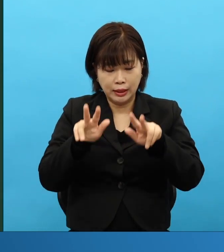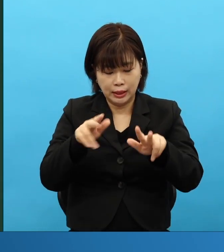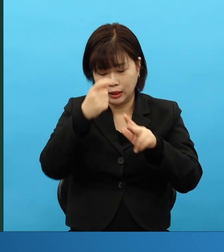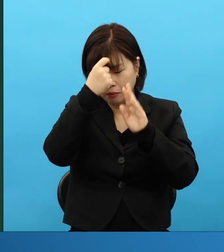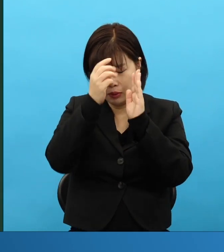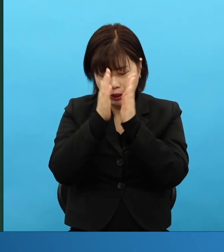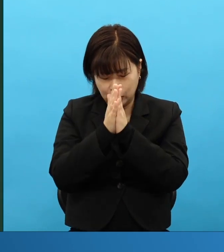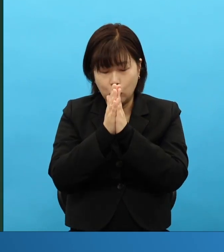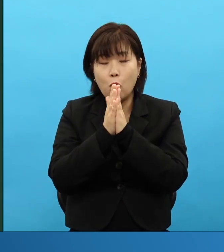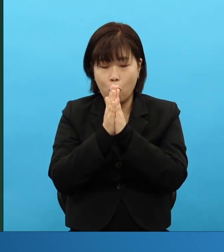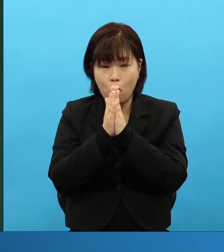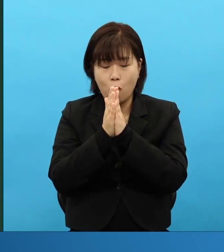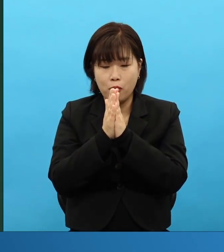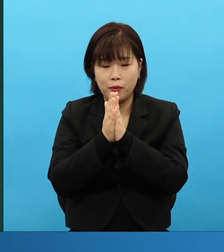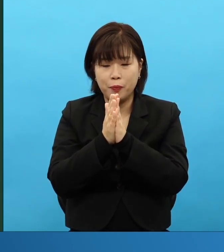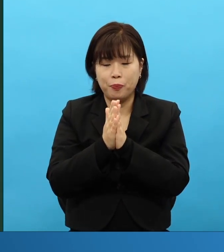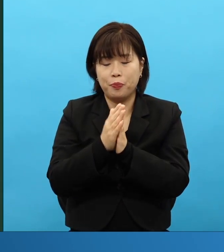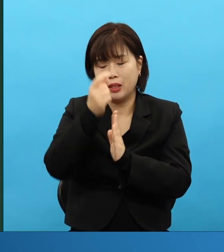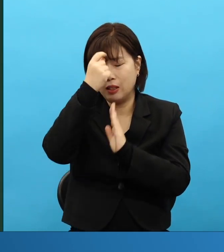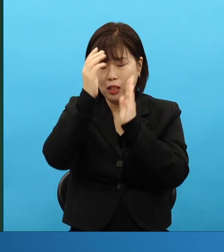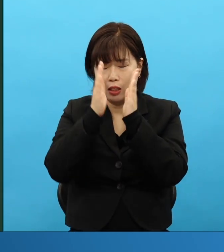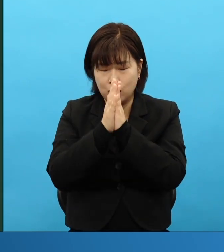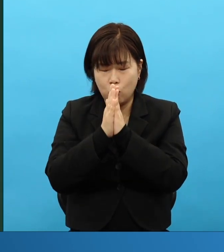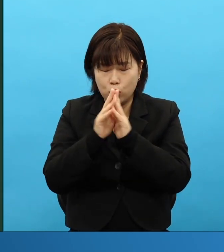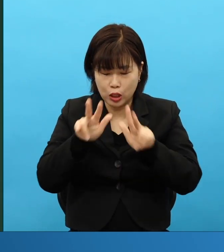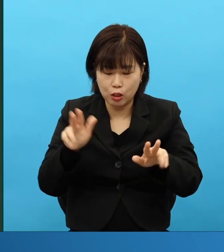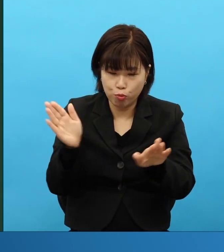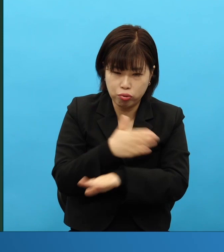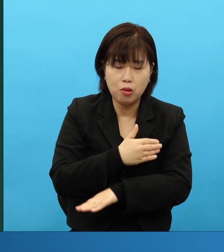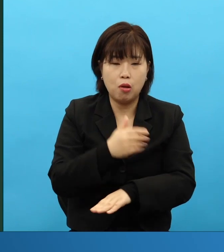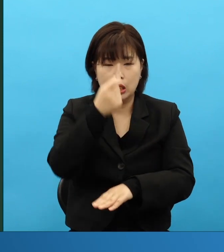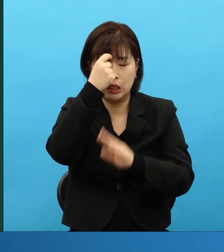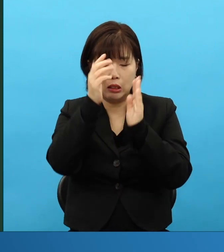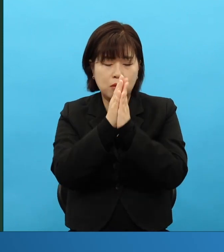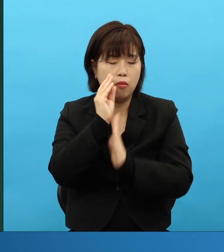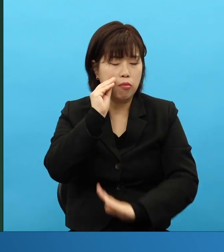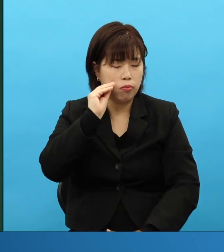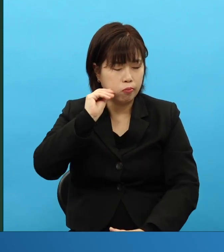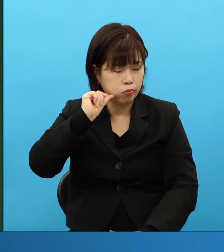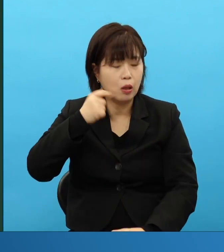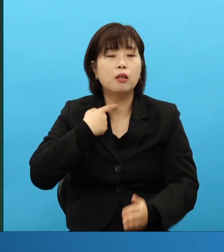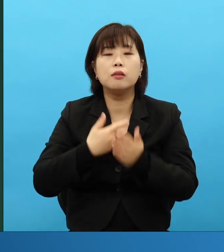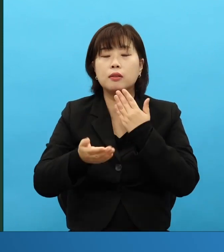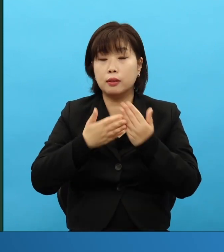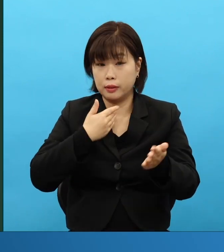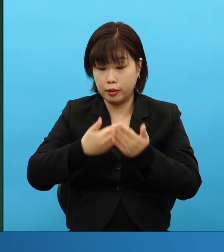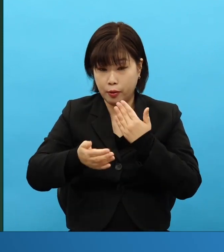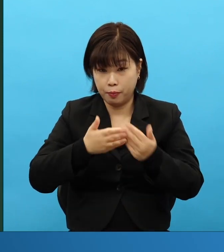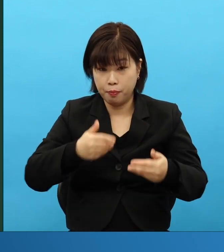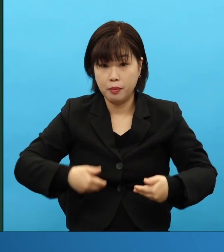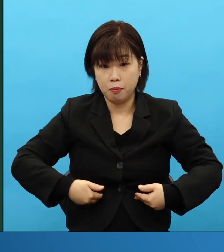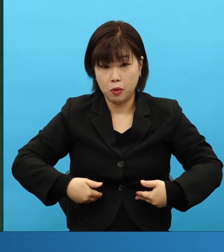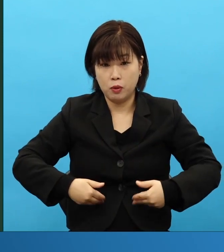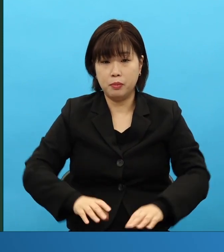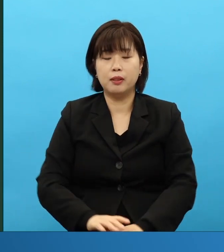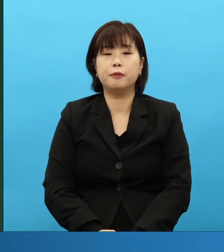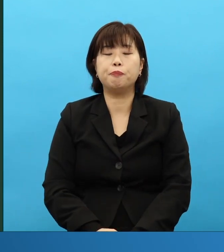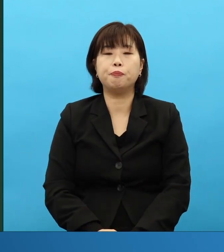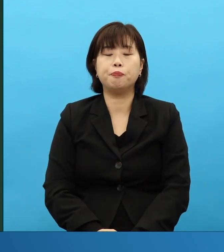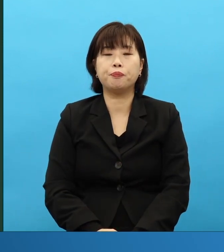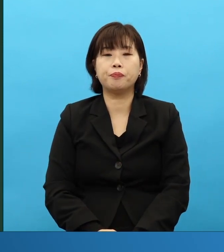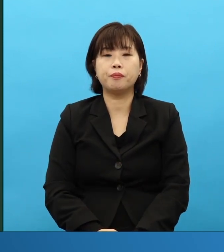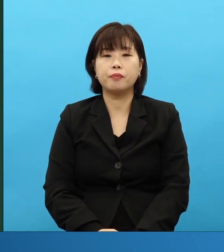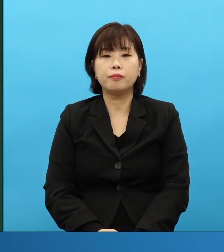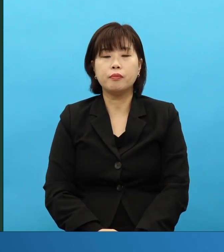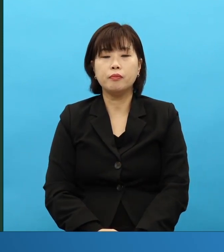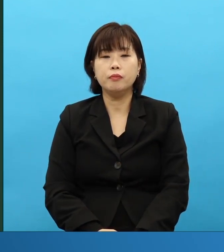비밀을 가지고 누리기를 시작해요. You need to prepare in advance for that. Later on, wondering, oh, what in the world am I going to do? And wandering at that time, it's going to be too late. And so you have to prepare in prayer